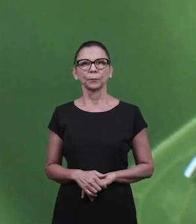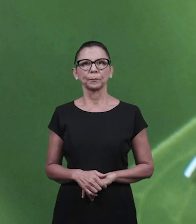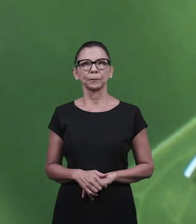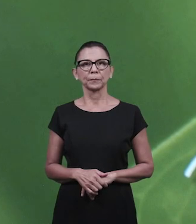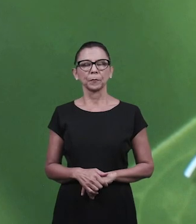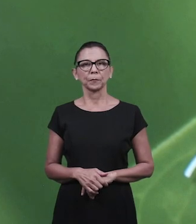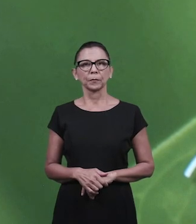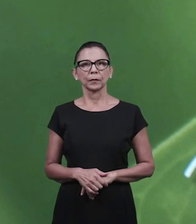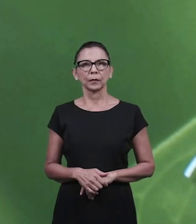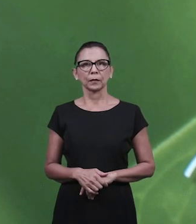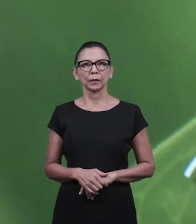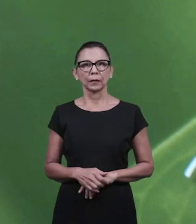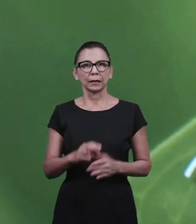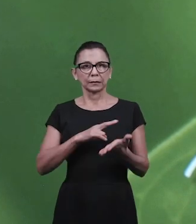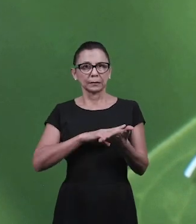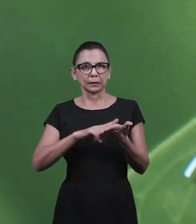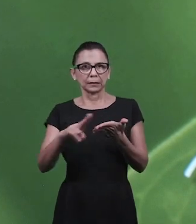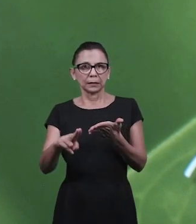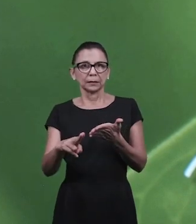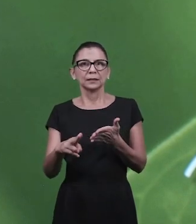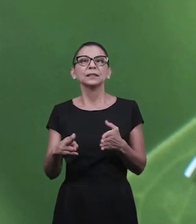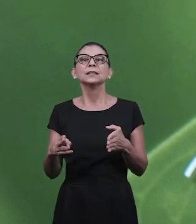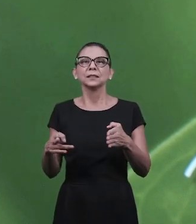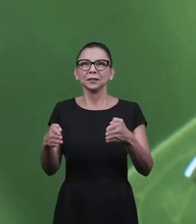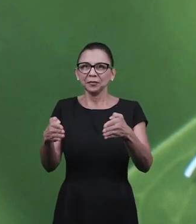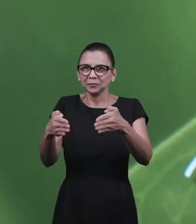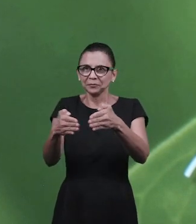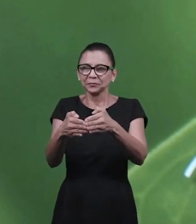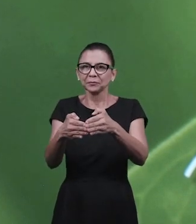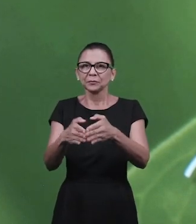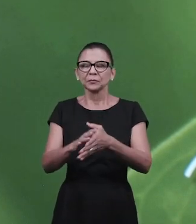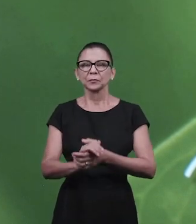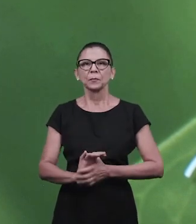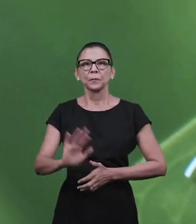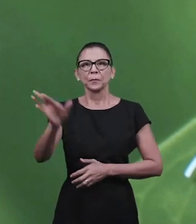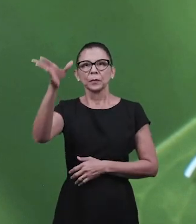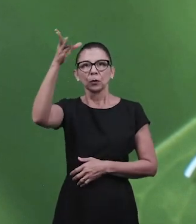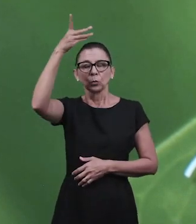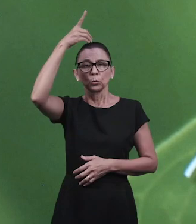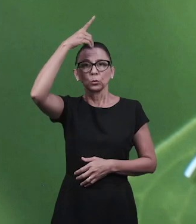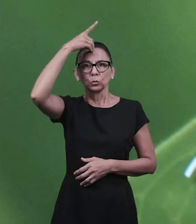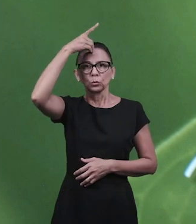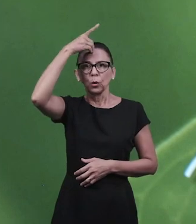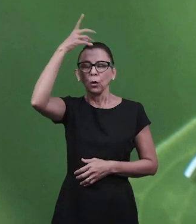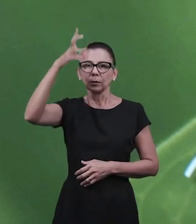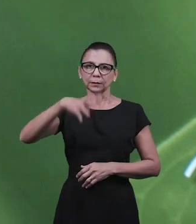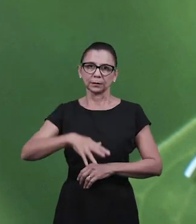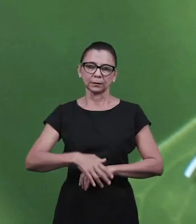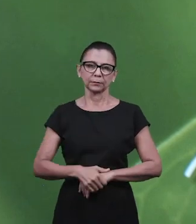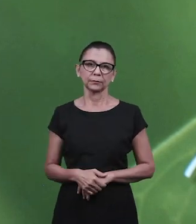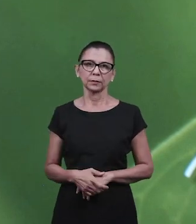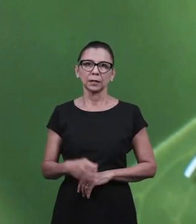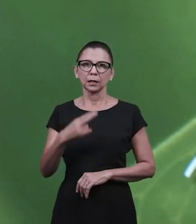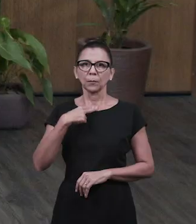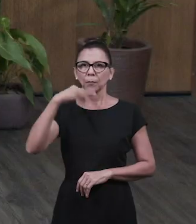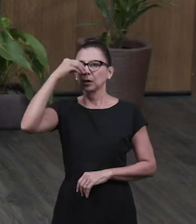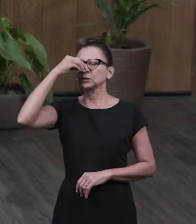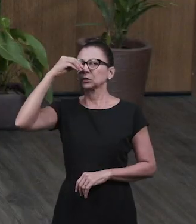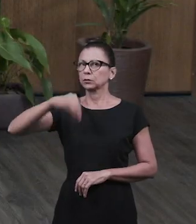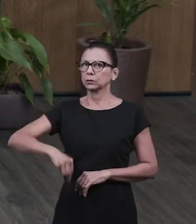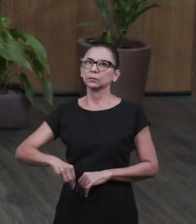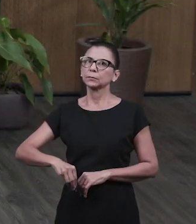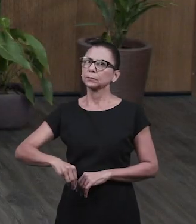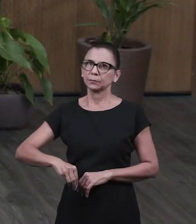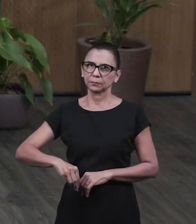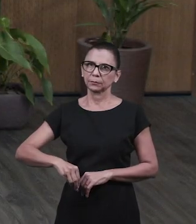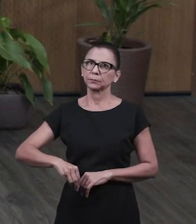Dans cette lettre, Paul il met en évidence que les dons spirituels ne pouvaient pas